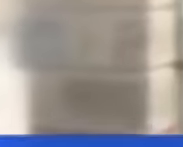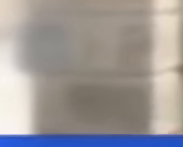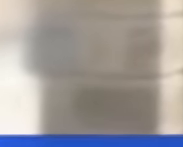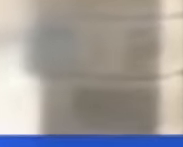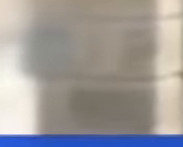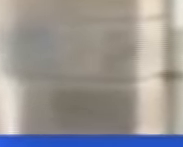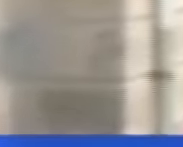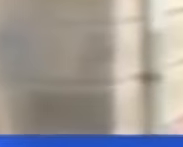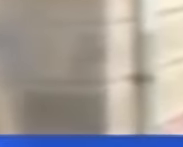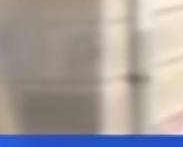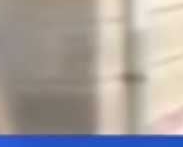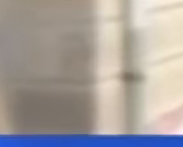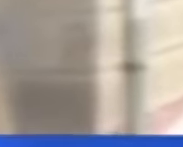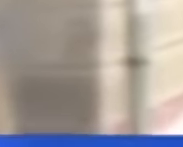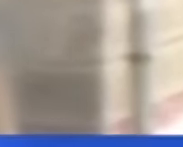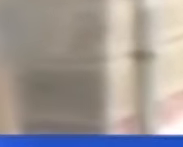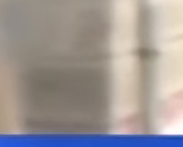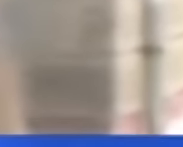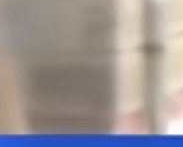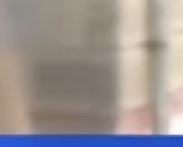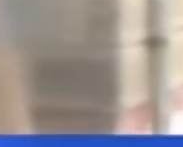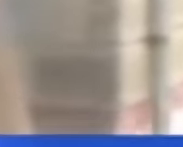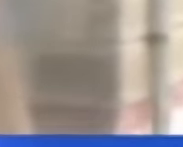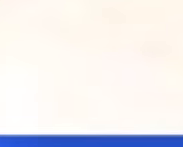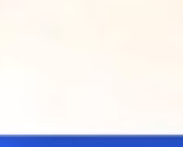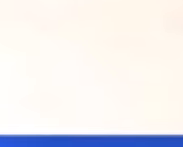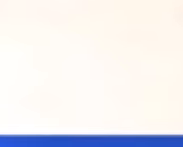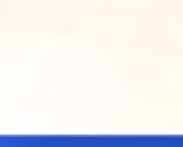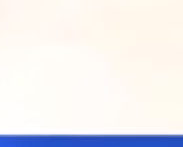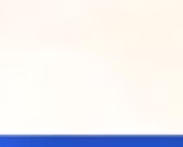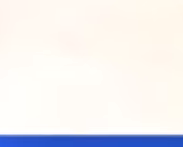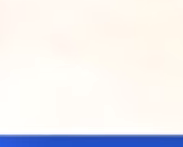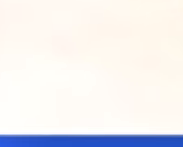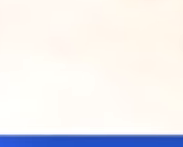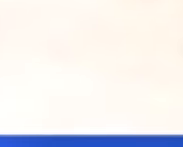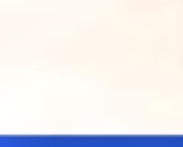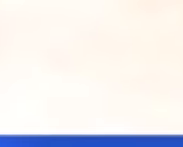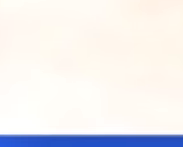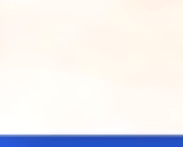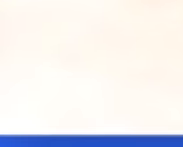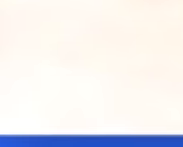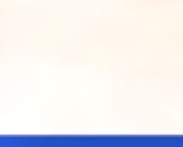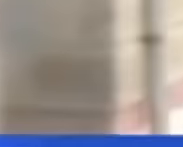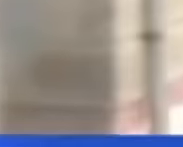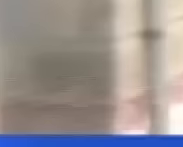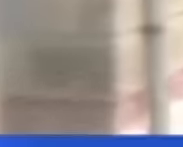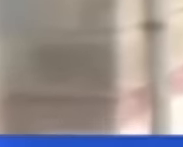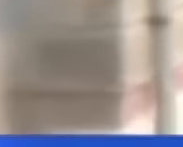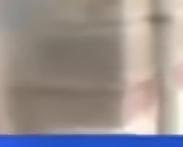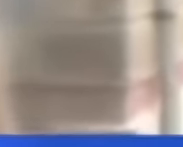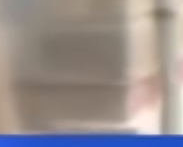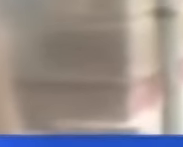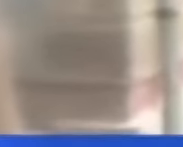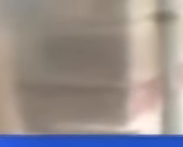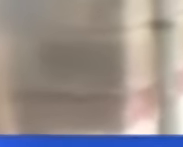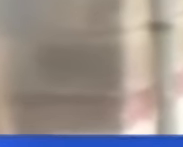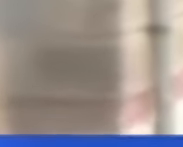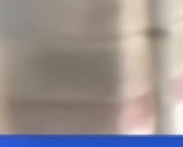Kiada kuuliza kesi yangu imefika wapi na ambia nikoje siku ya kesi kotini. Mtoto wangu nilimpeleka